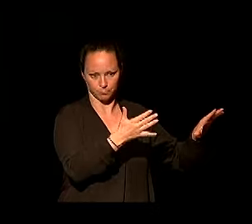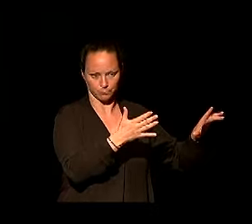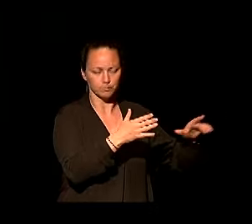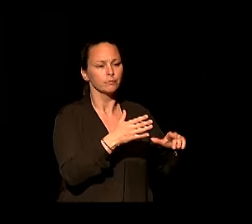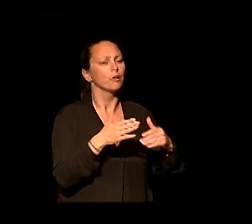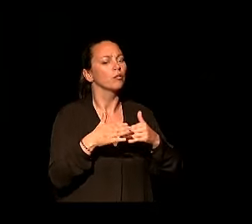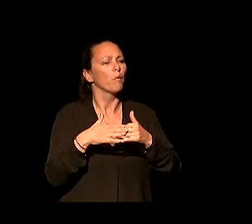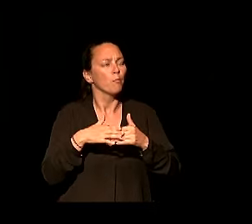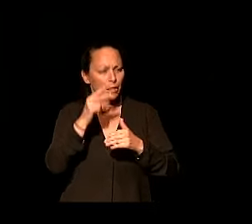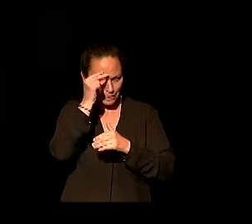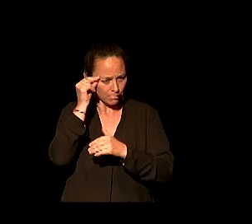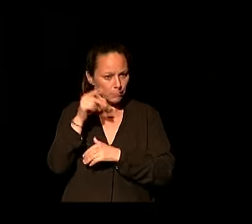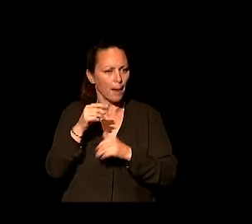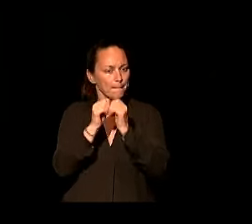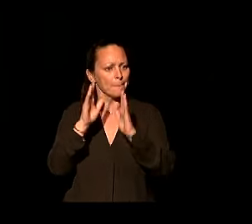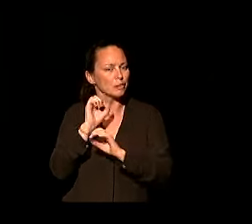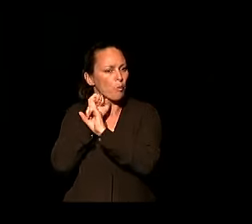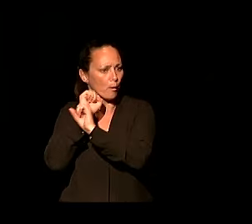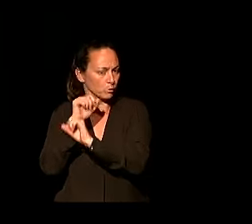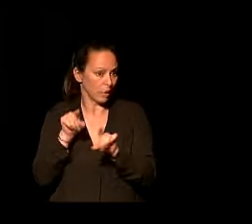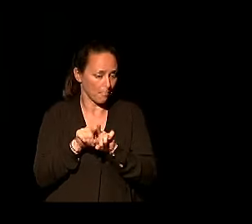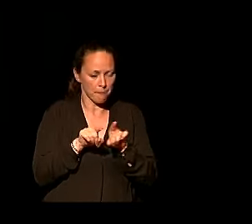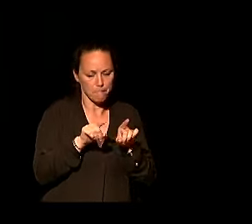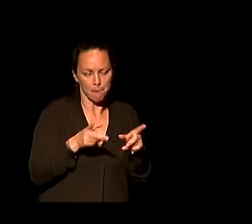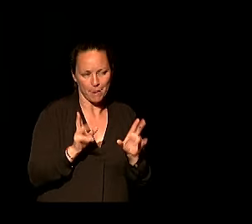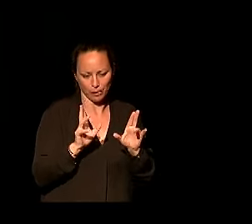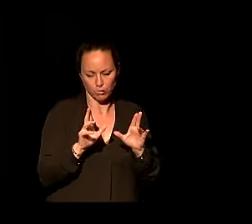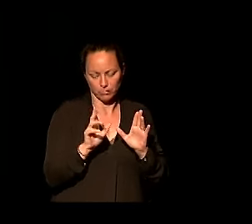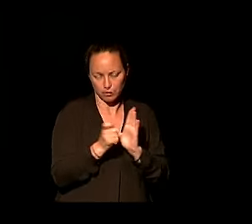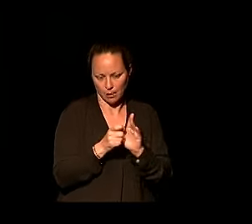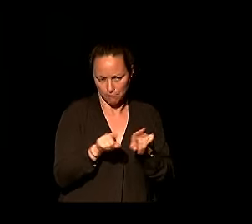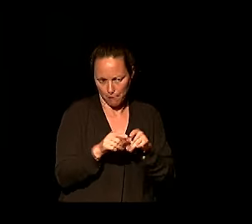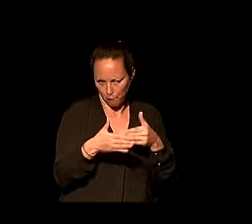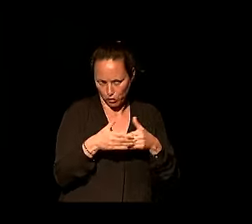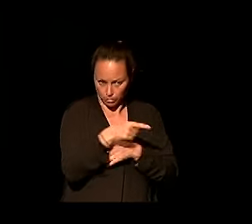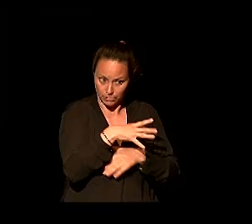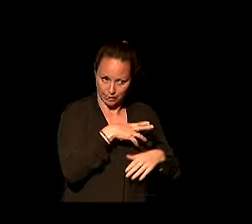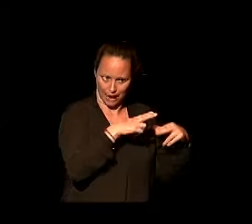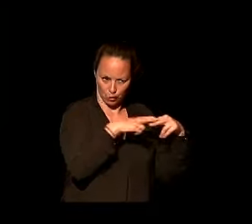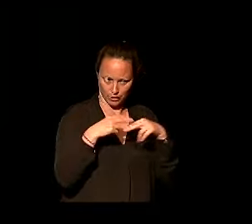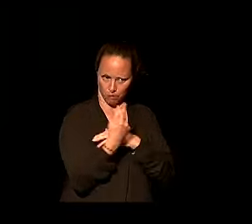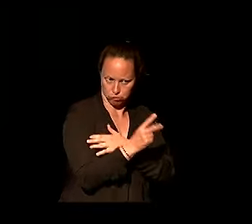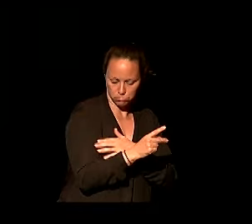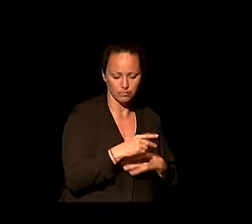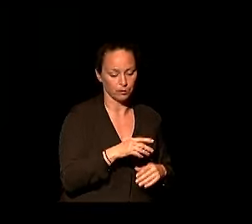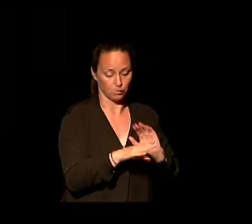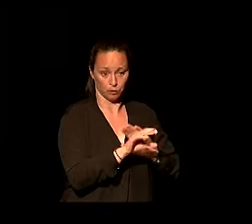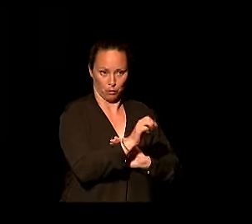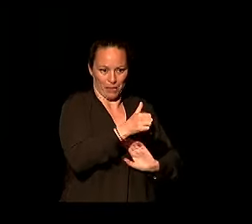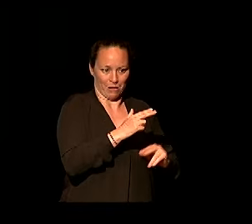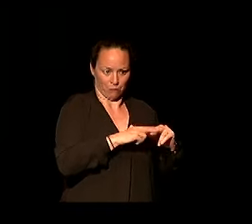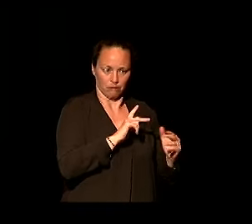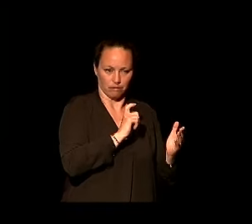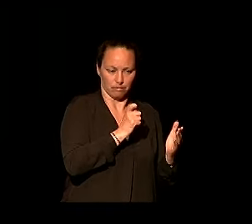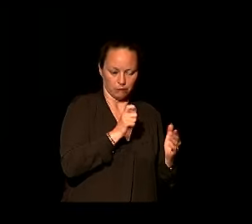pendu, de la même période, dans sa collection. Et il va commencer sa collection donc, par une œuvre ici très